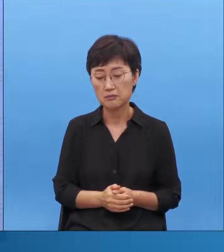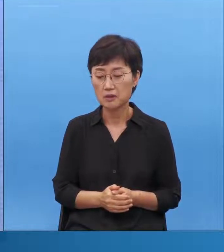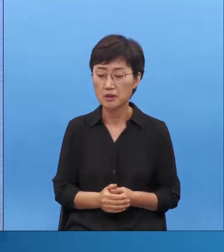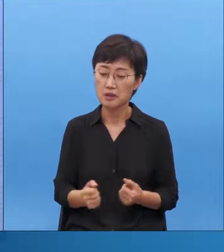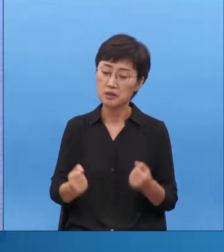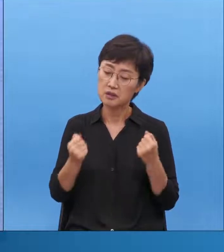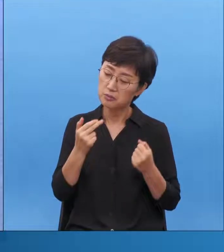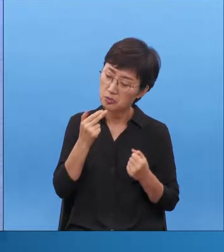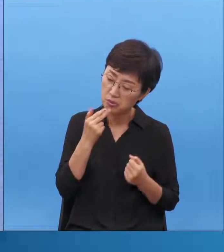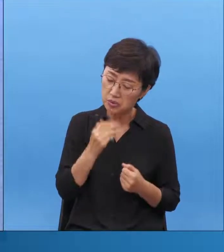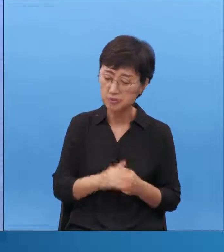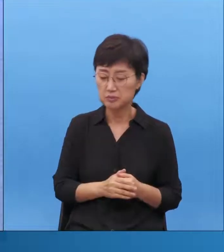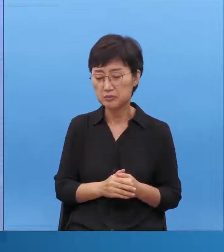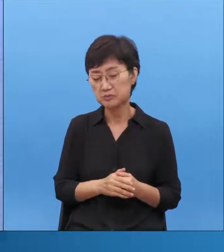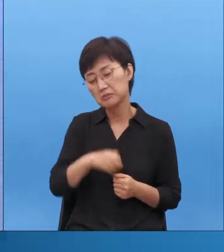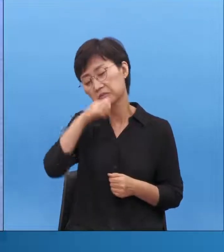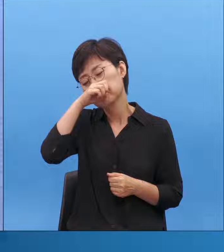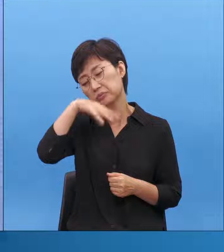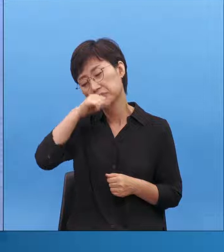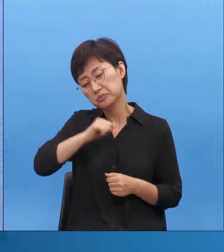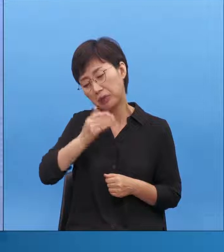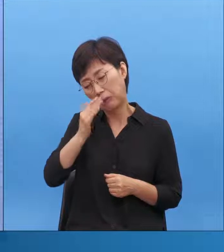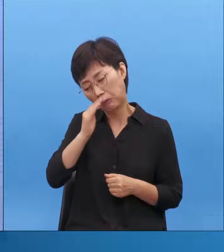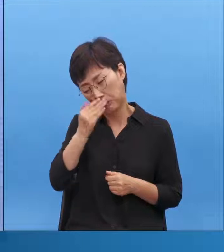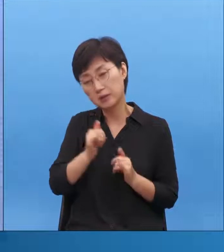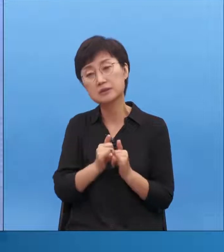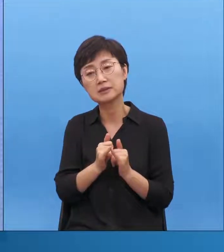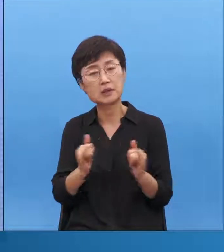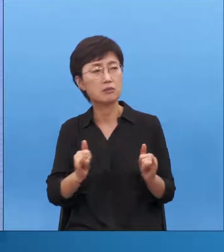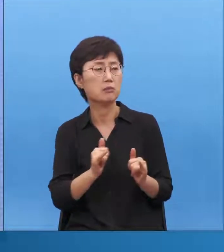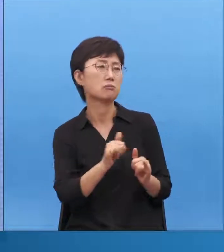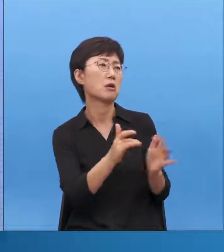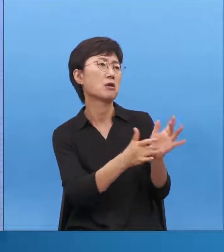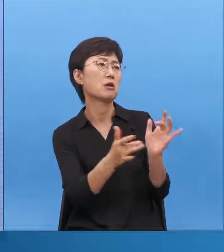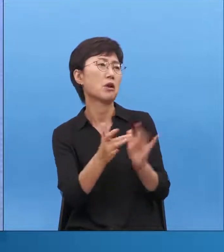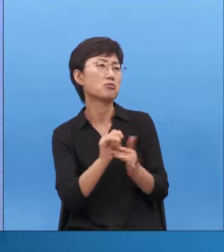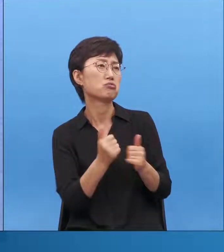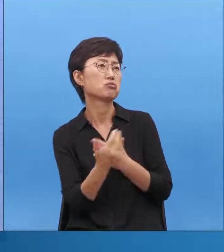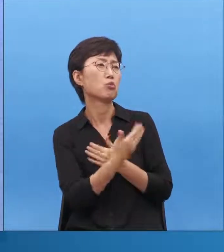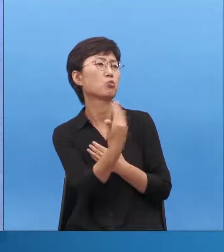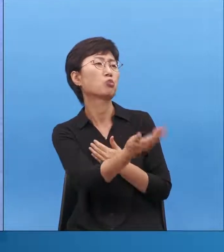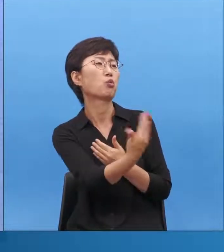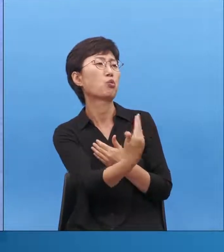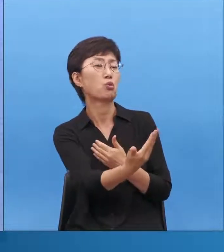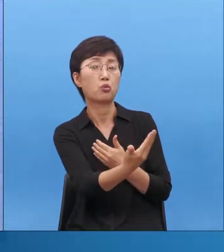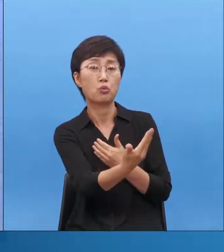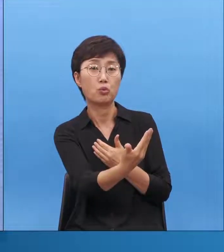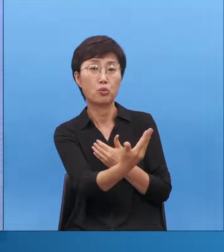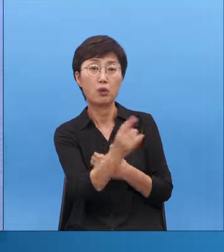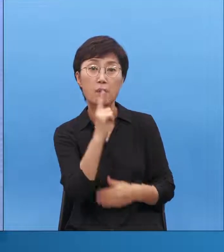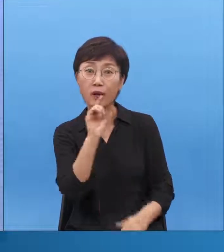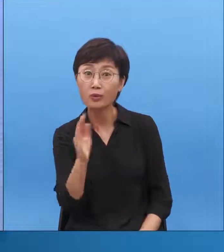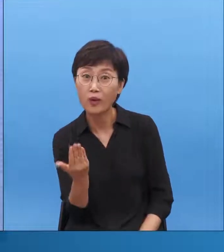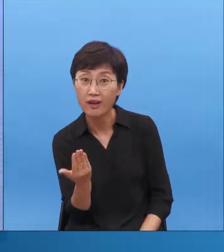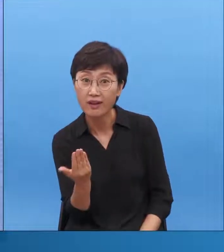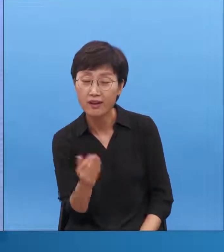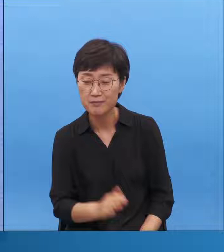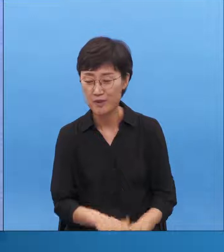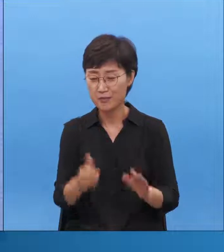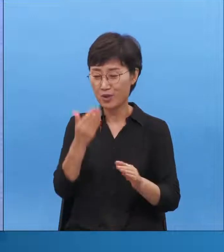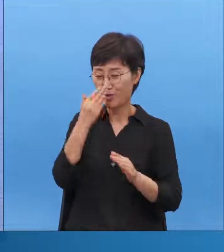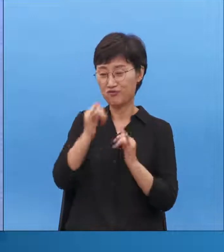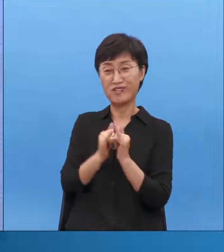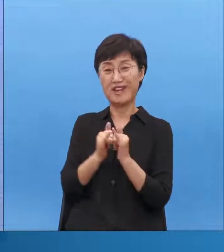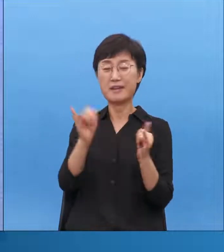어떻게 되겠습니까? What do you think would happen if a lacking man asked for the corpse? 만약에 유대인들이 시체를 달라 이렇게 했으면 그 시체를